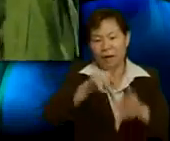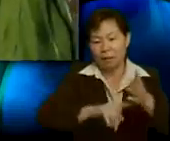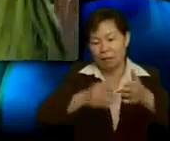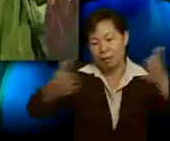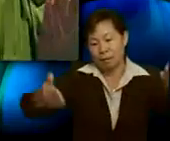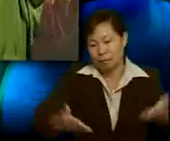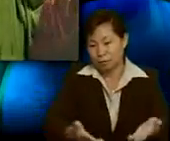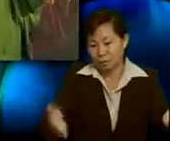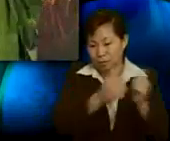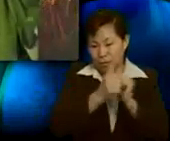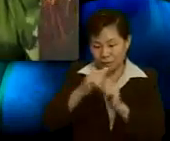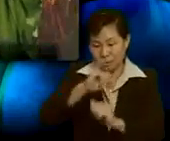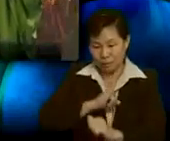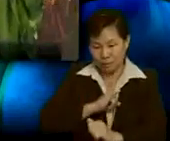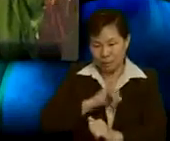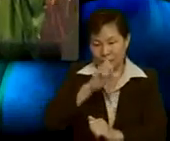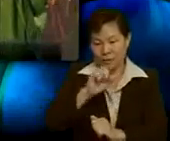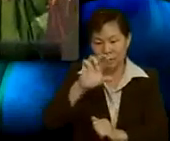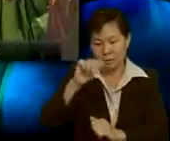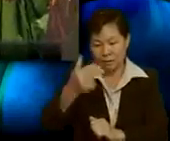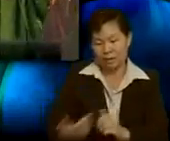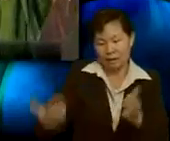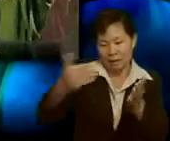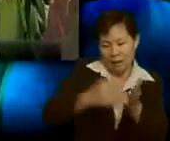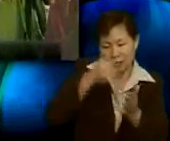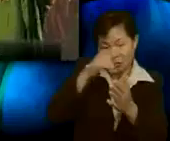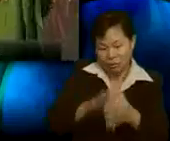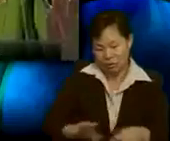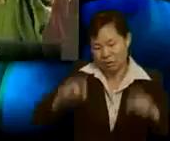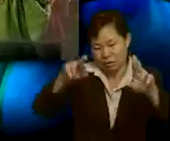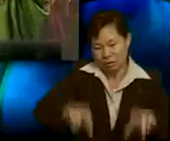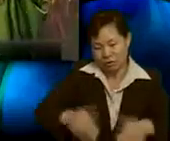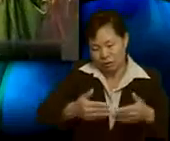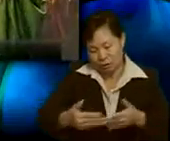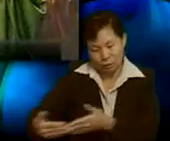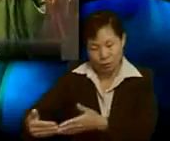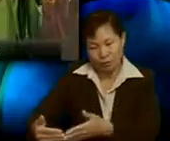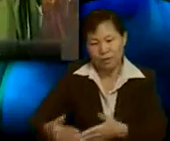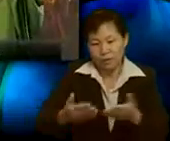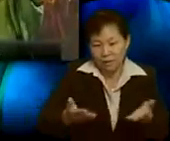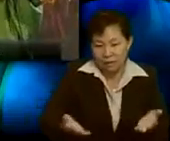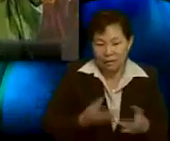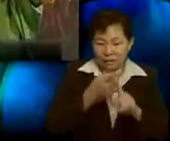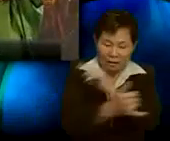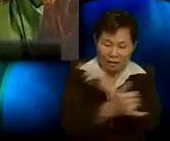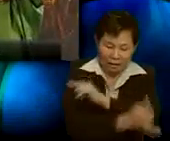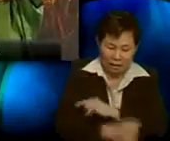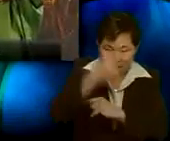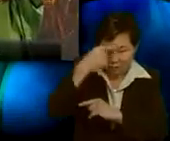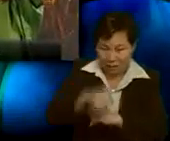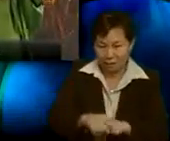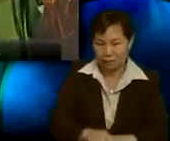Apa khabar semua? Bersama saya, Sarah sekali lagi untuk cerita rakyat yang seterusnya. Kini dari negara